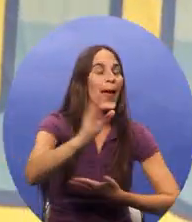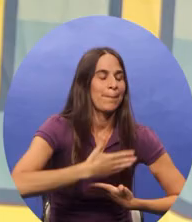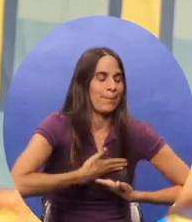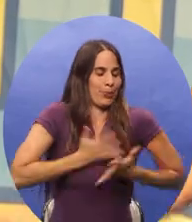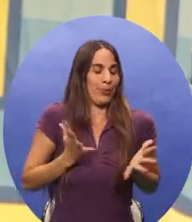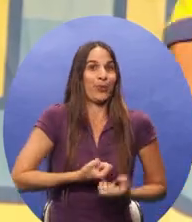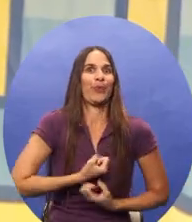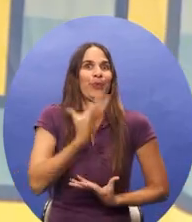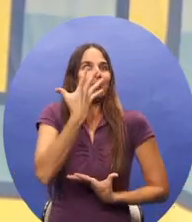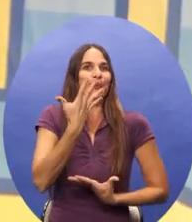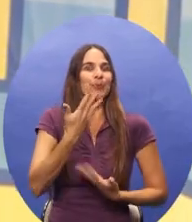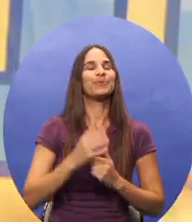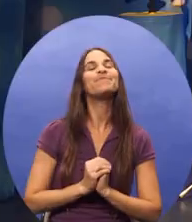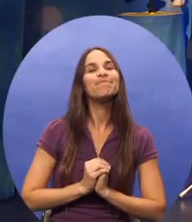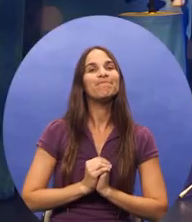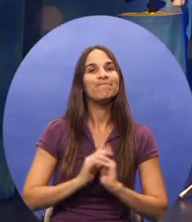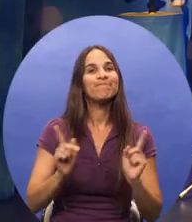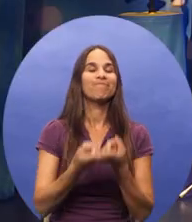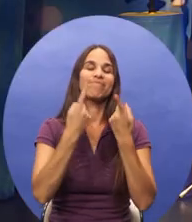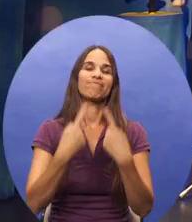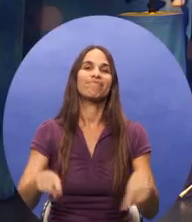בלבכם, תגלו בעצמכם.